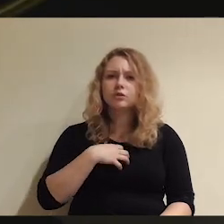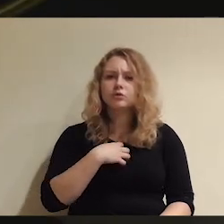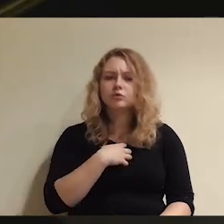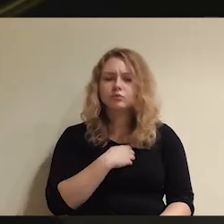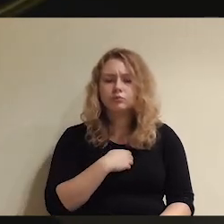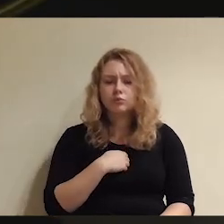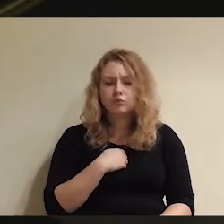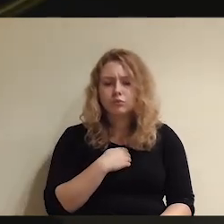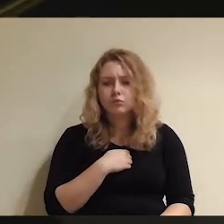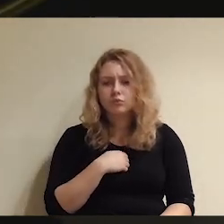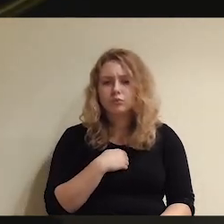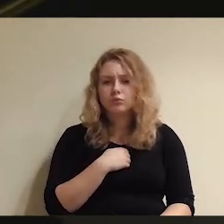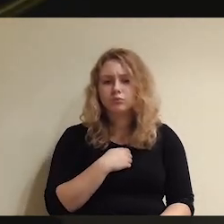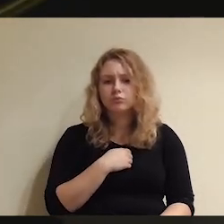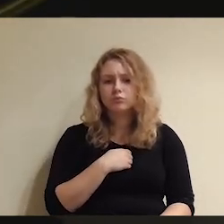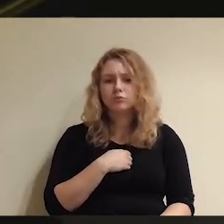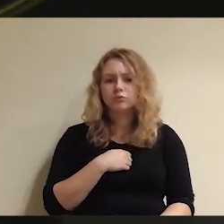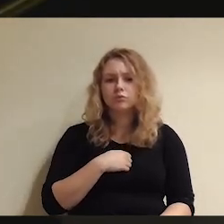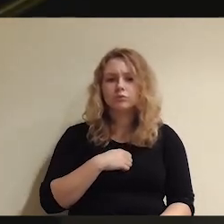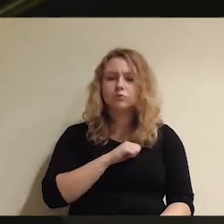Pojawia się poczucie przygnębienia,